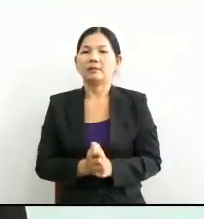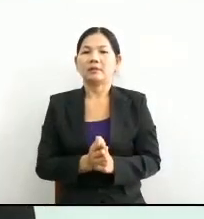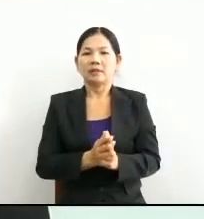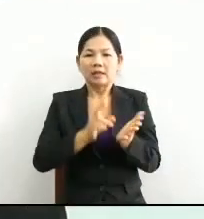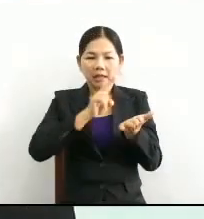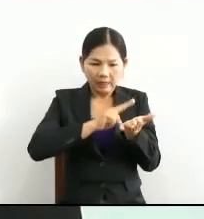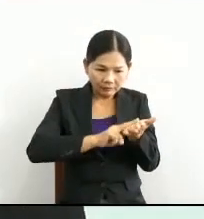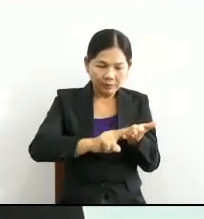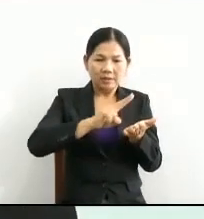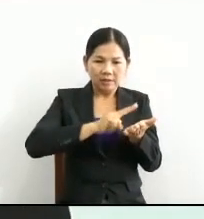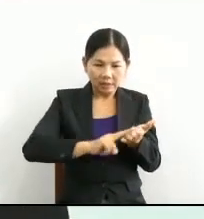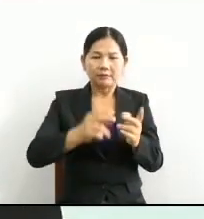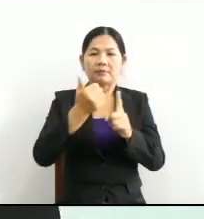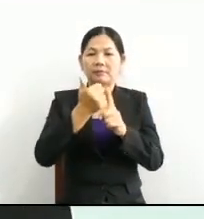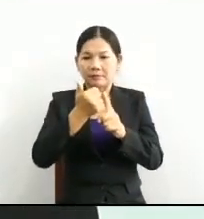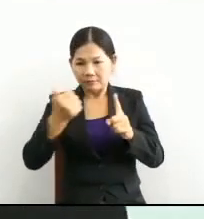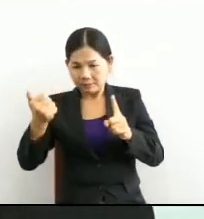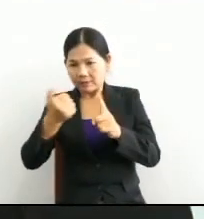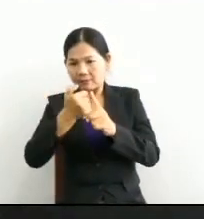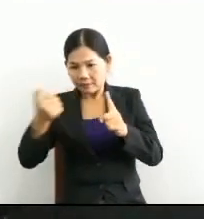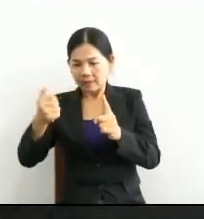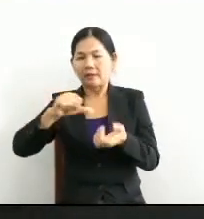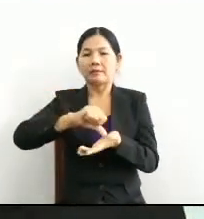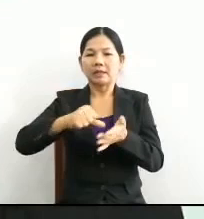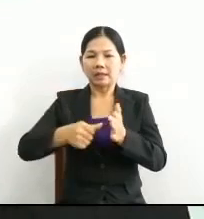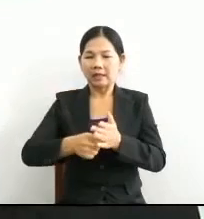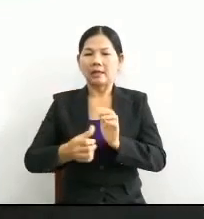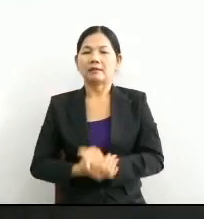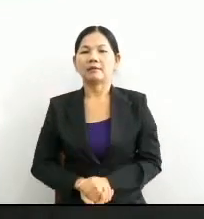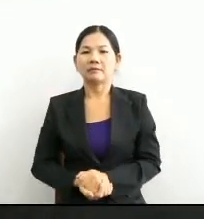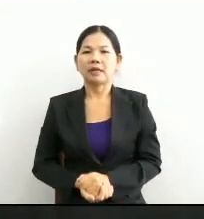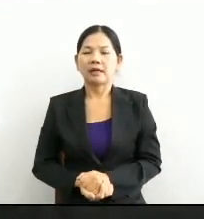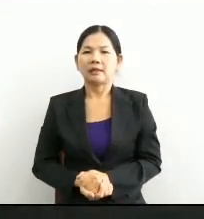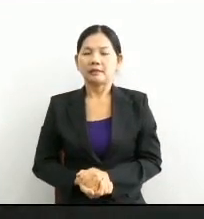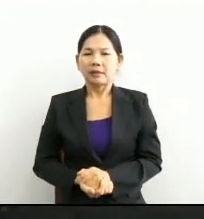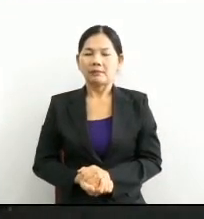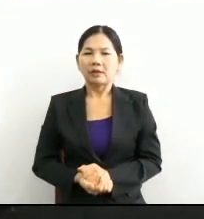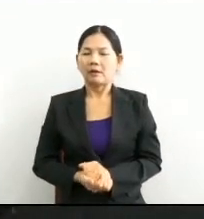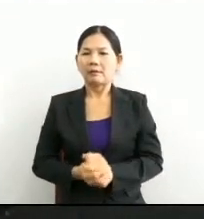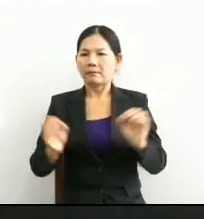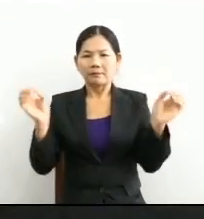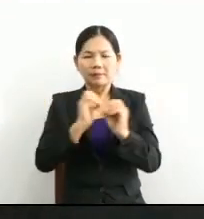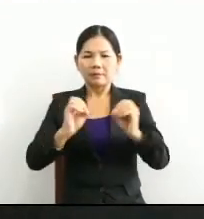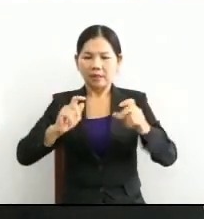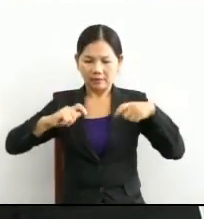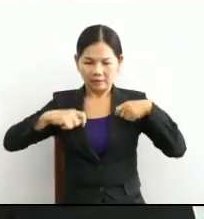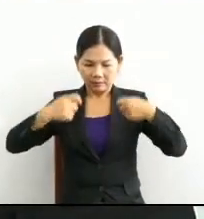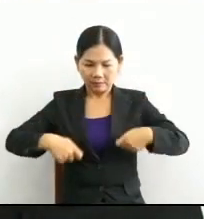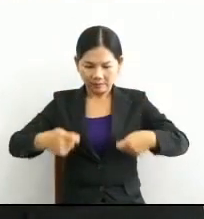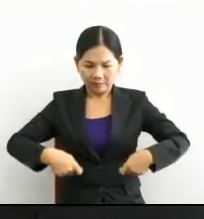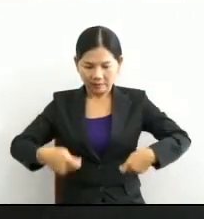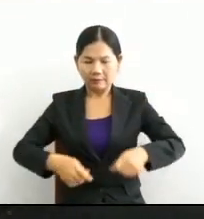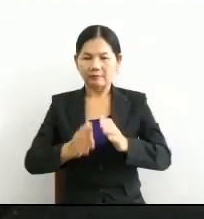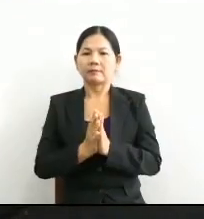mày thả bị chì niếm miến này thà đầm ná mình miền rộp xịt